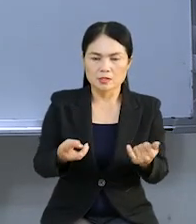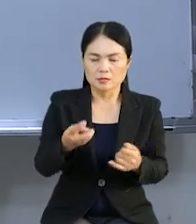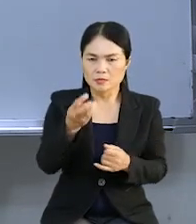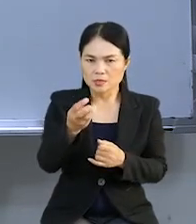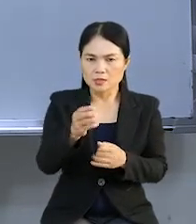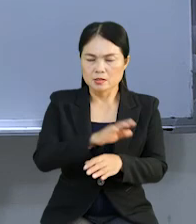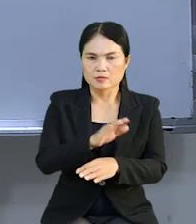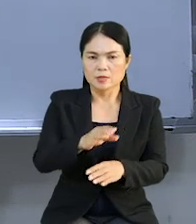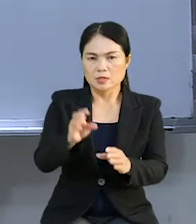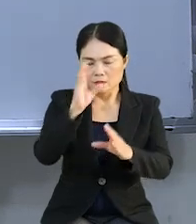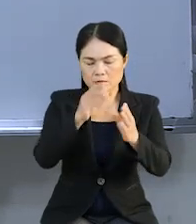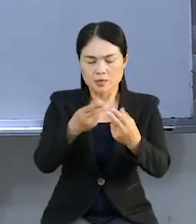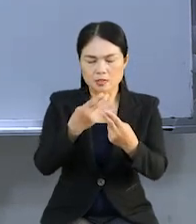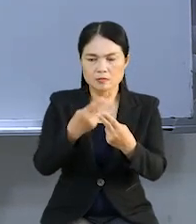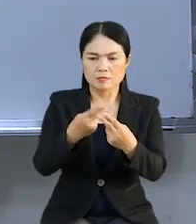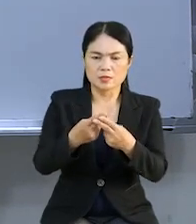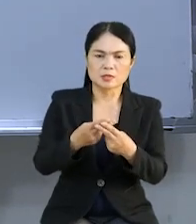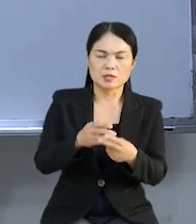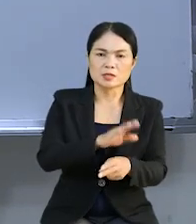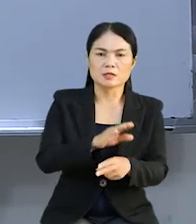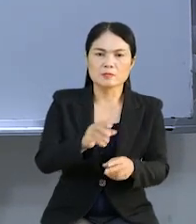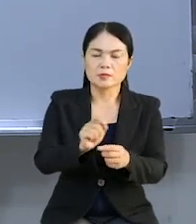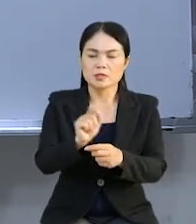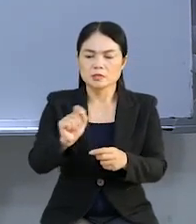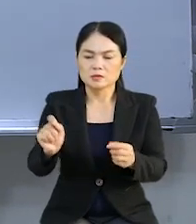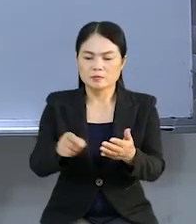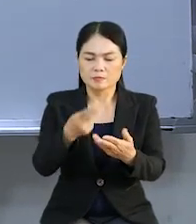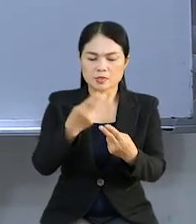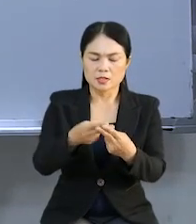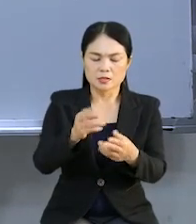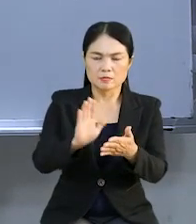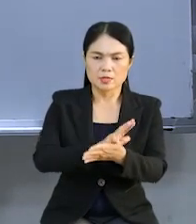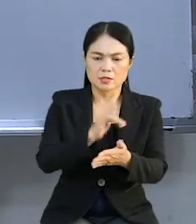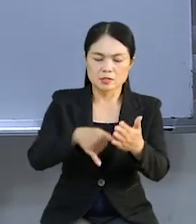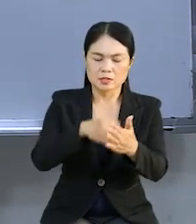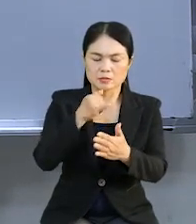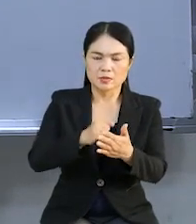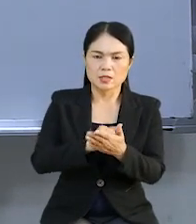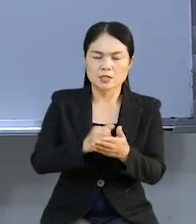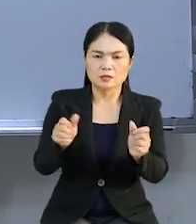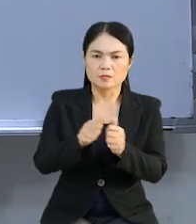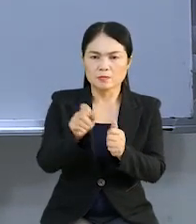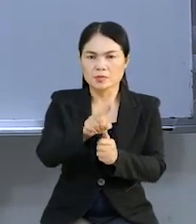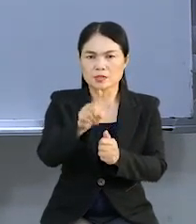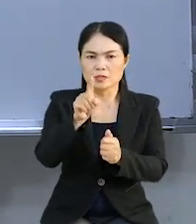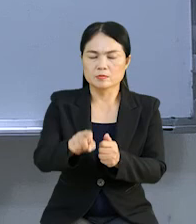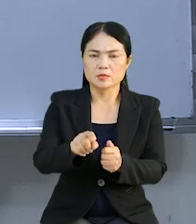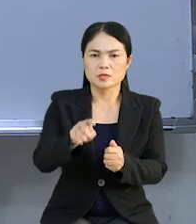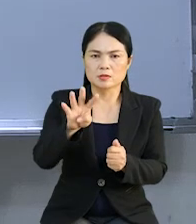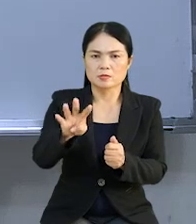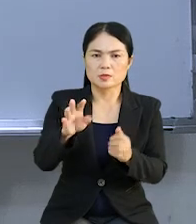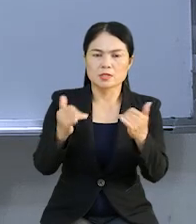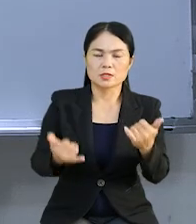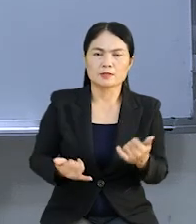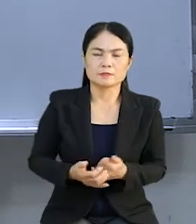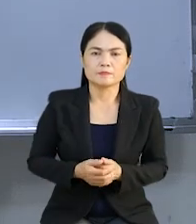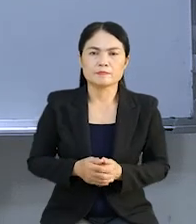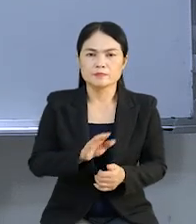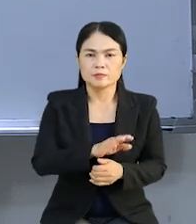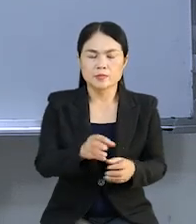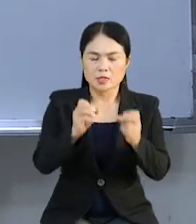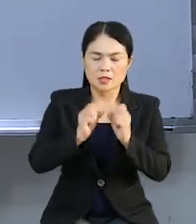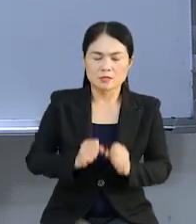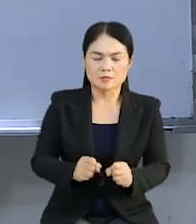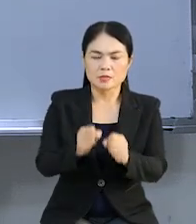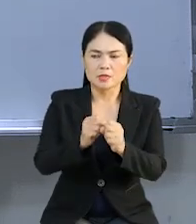นะสไปโรจำไล่หรือก็โกนอายเดเซจำไล่ในเลือกกระดาษเปลี่ยนนะจำมวยนั่งสำนัวเตียงบุญนี่มาคุณพี่ยืนเ